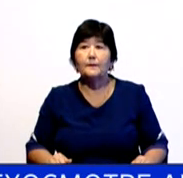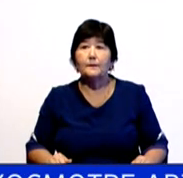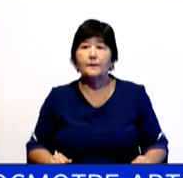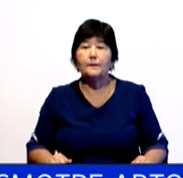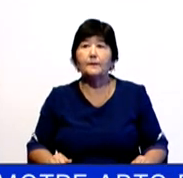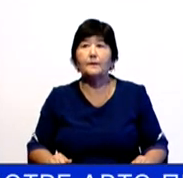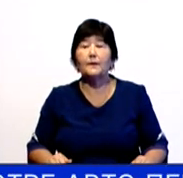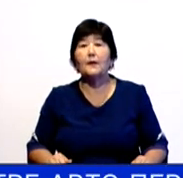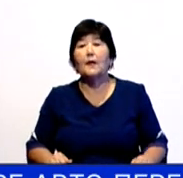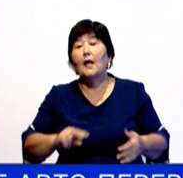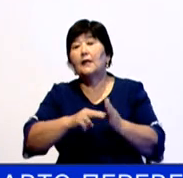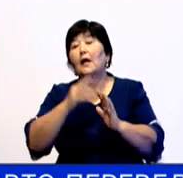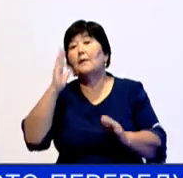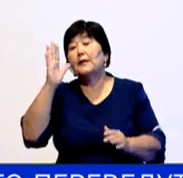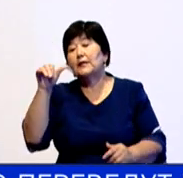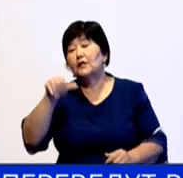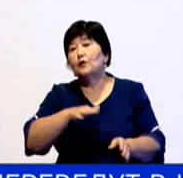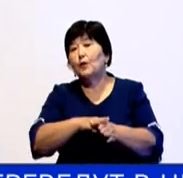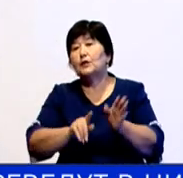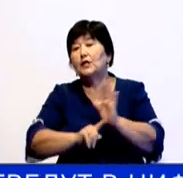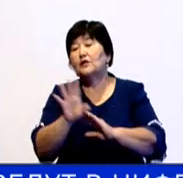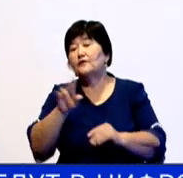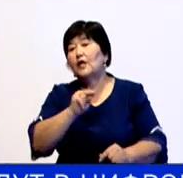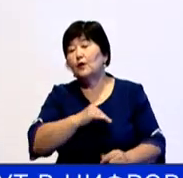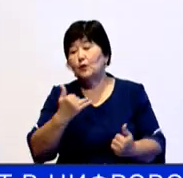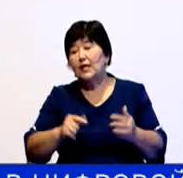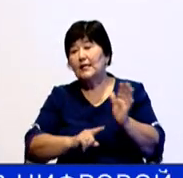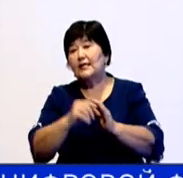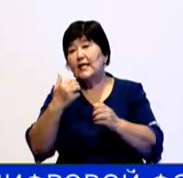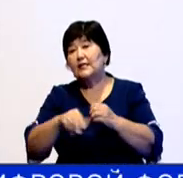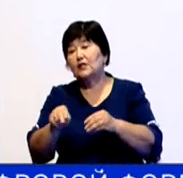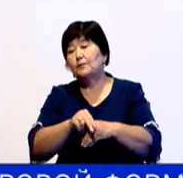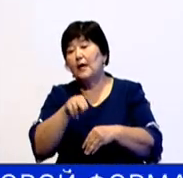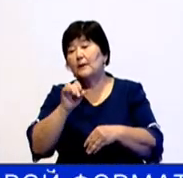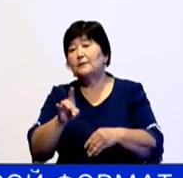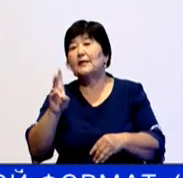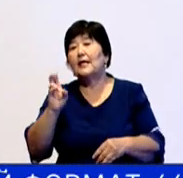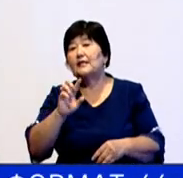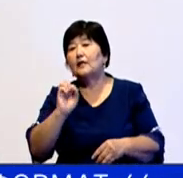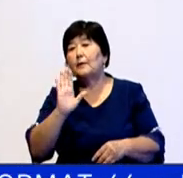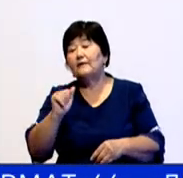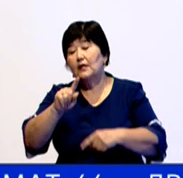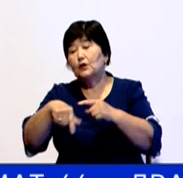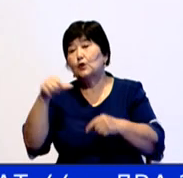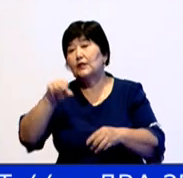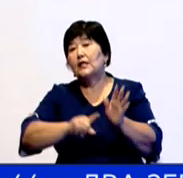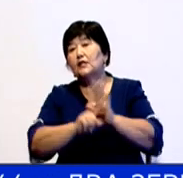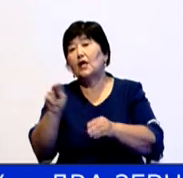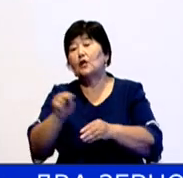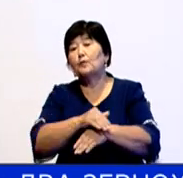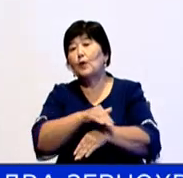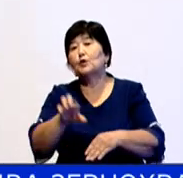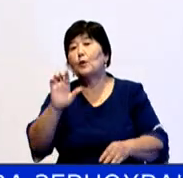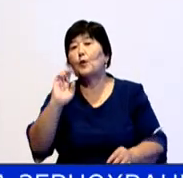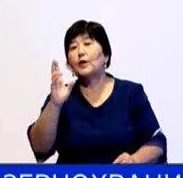по плану на предстоящей неделе полностью начнем все работы уже начали средний ремонт проспекта Назарбаева на следующей неделе начнется ремонт